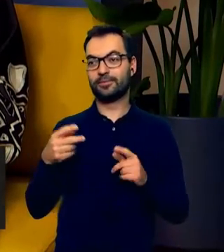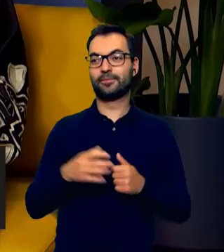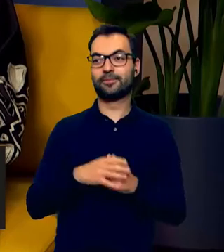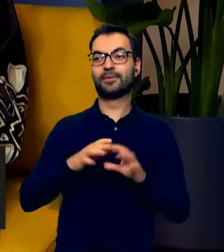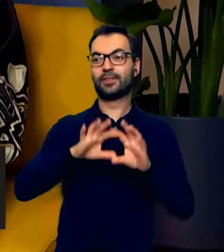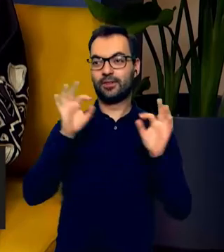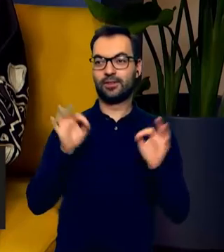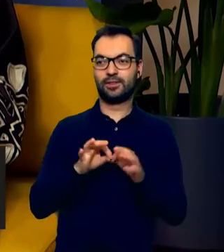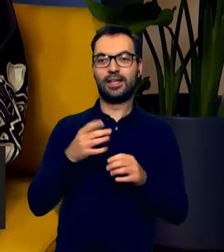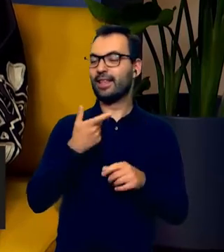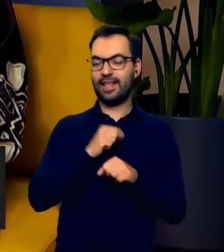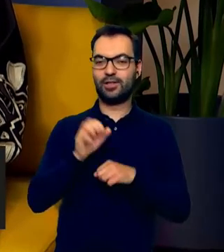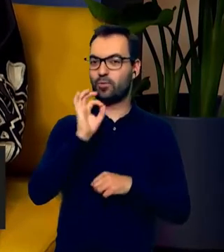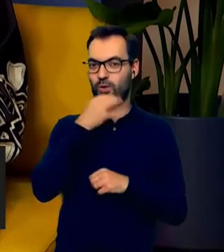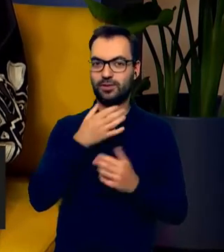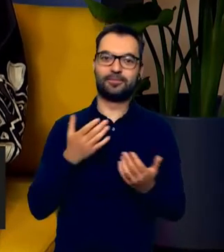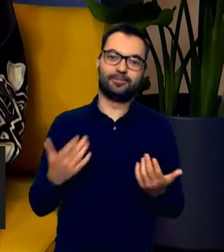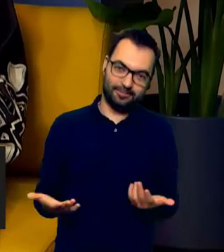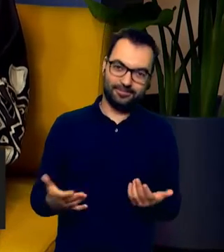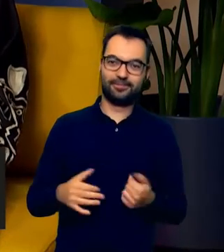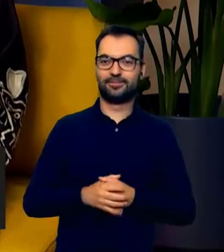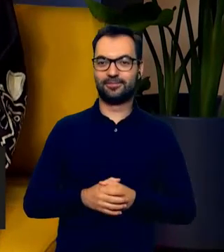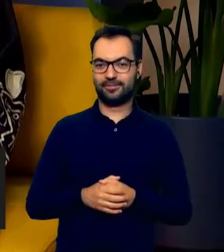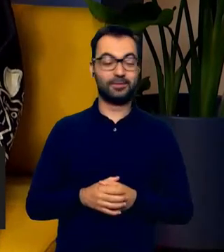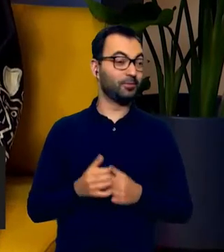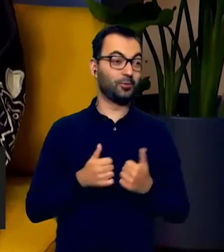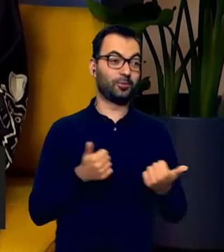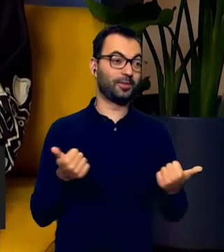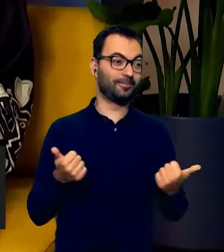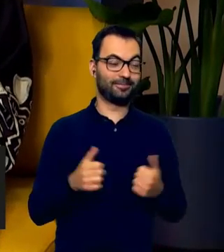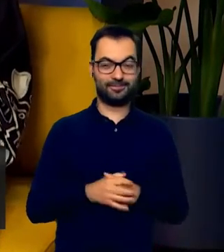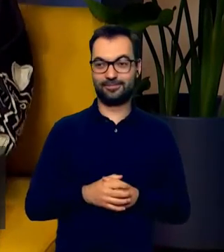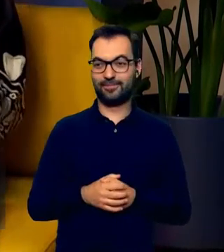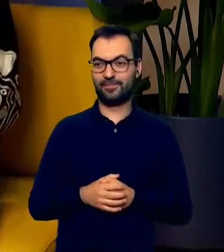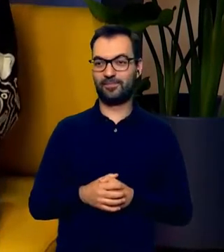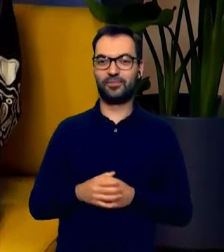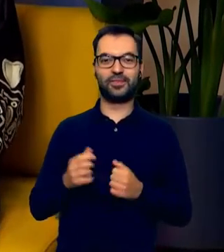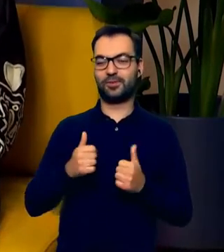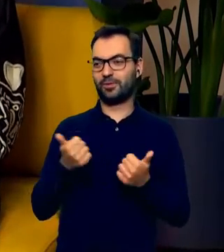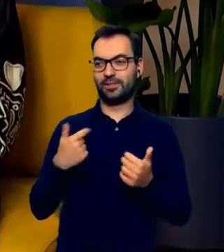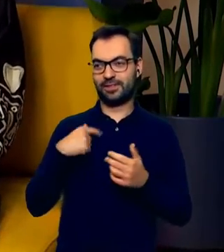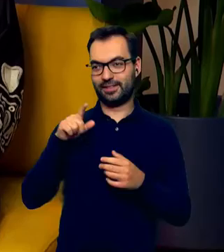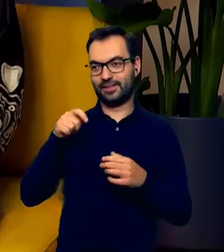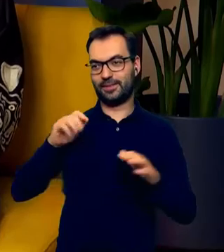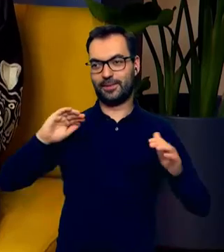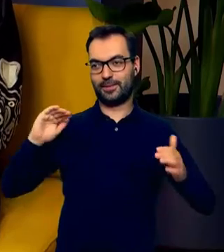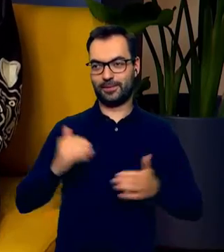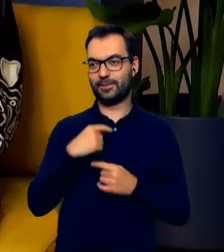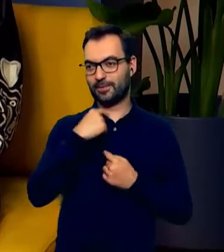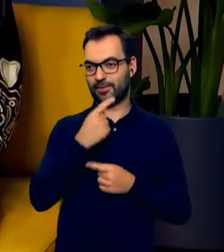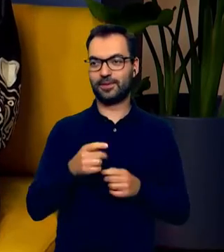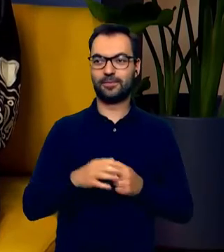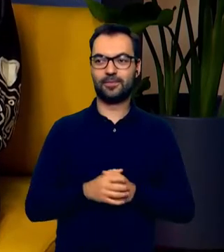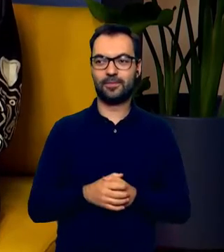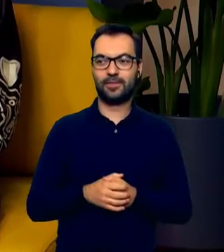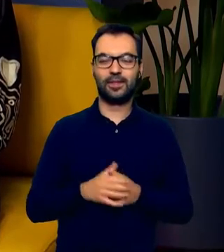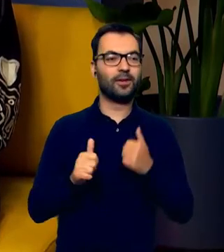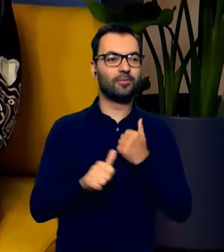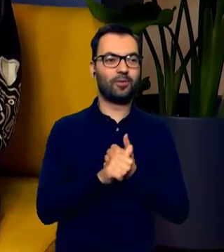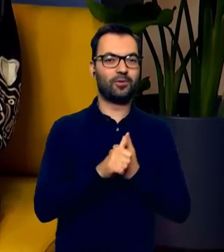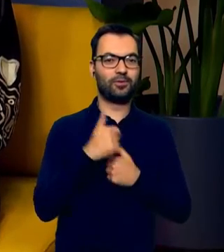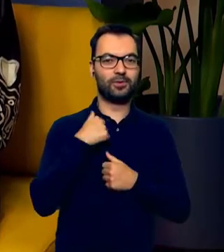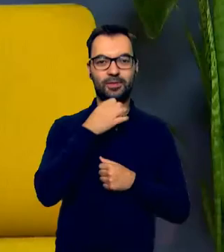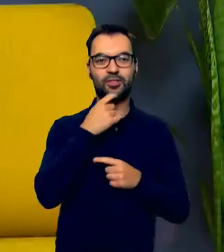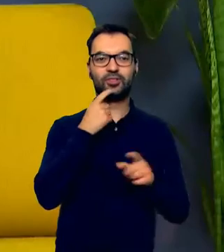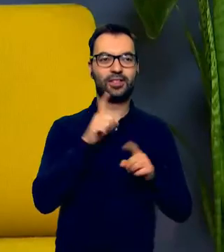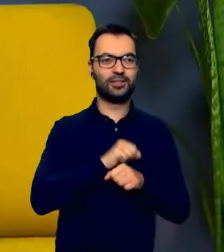tak generalnie nie bycie młodym. Tak bym to. Świetnie, tak bym to w skrócie opisała. Ale to powoduje, że będę musiała